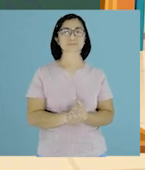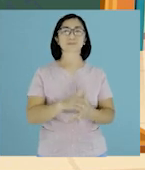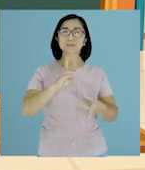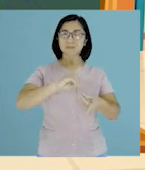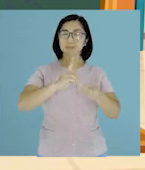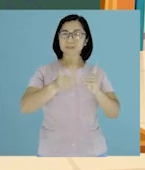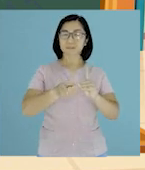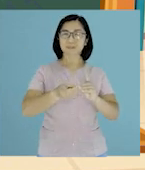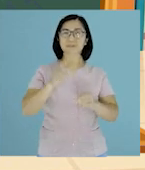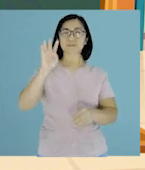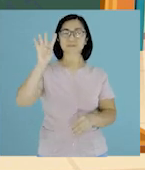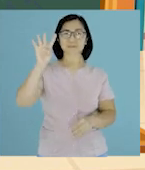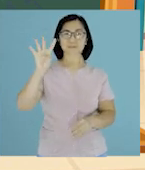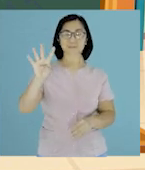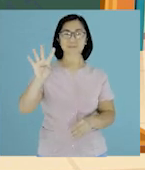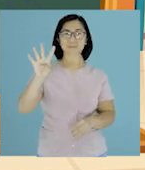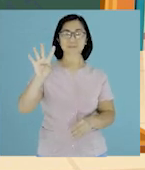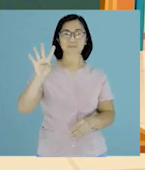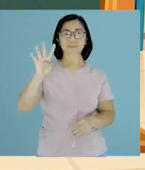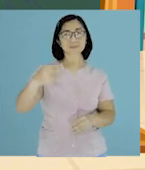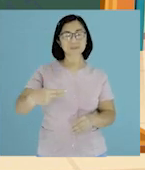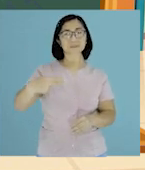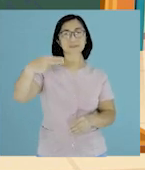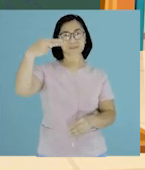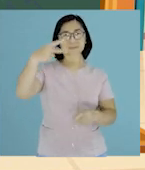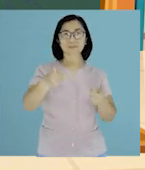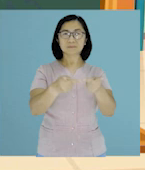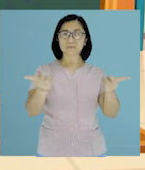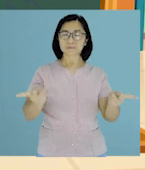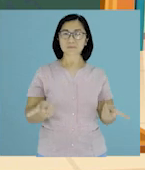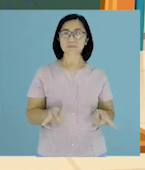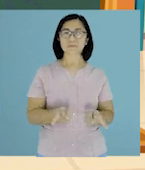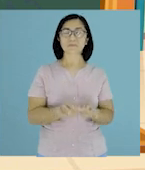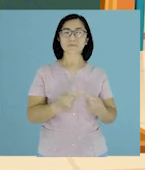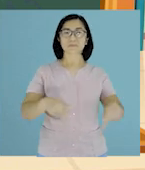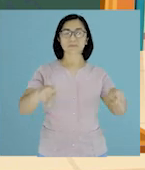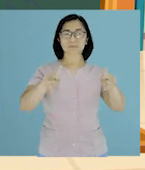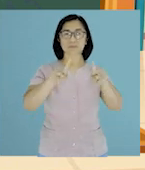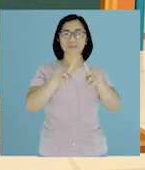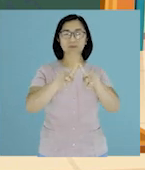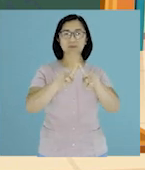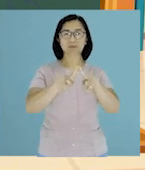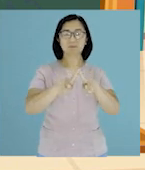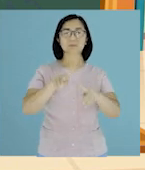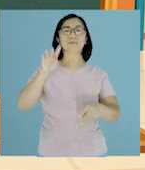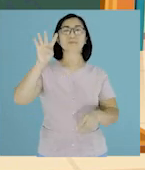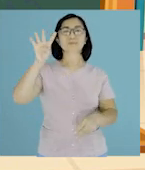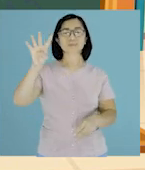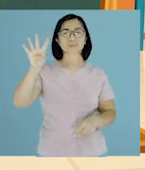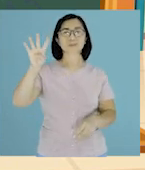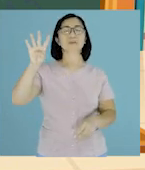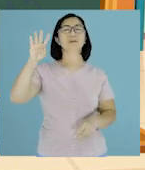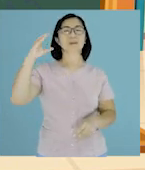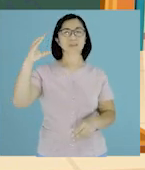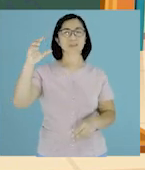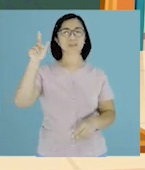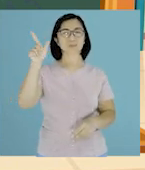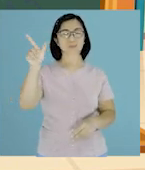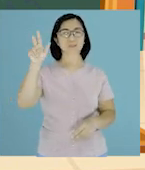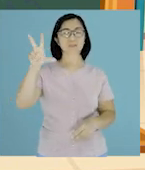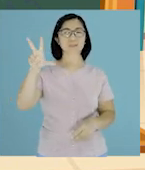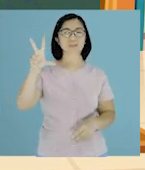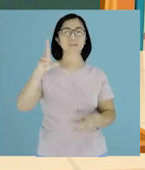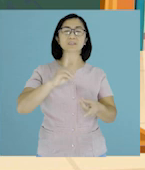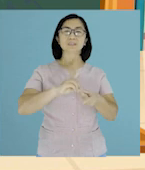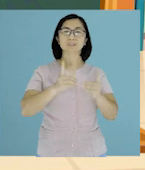Ang digit 4 ang nasa pinakamataas na place value sa 423. At ang digit 2